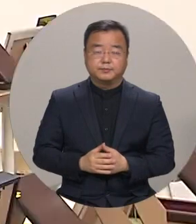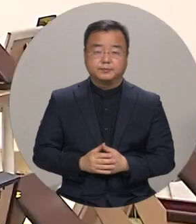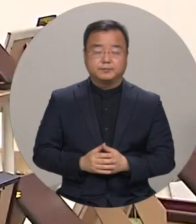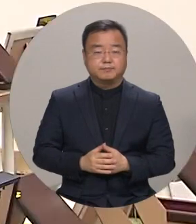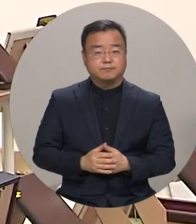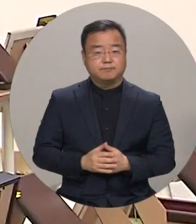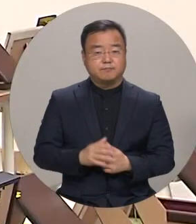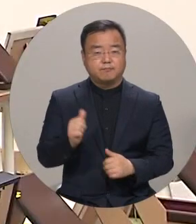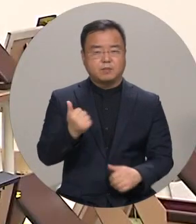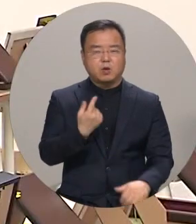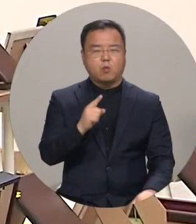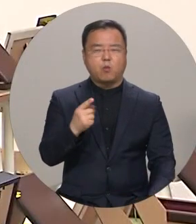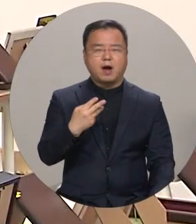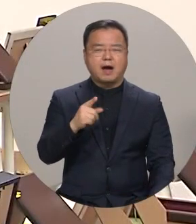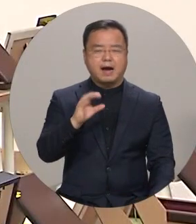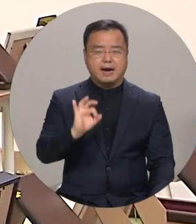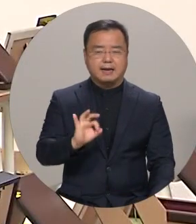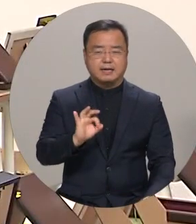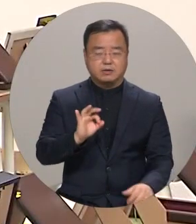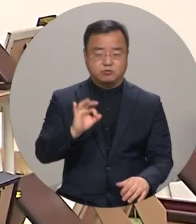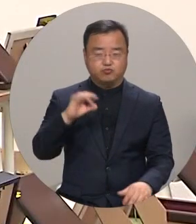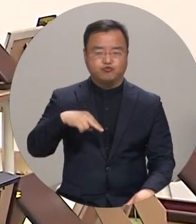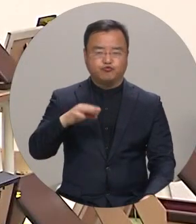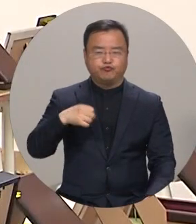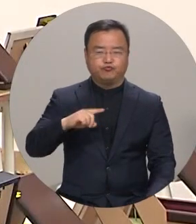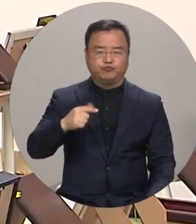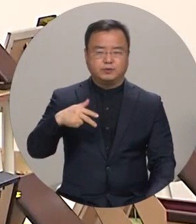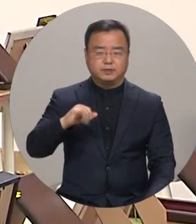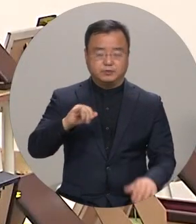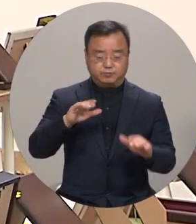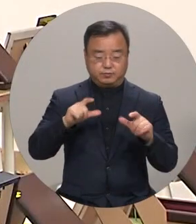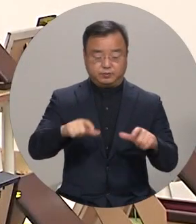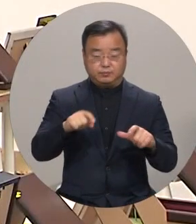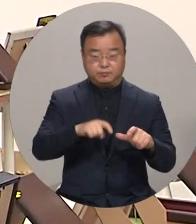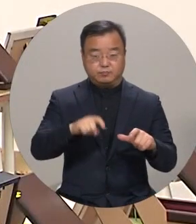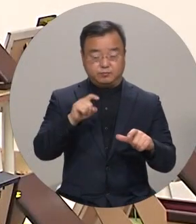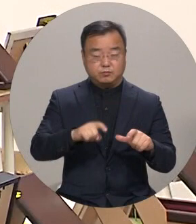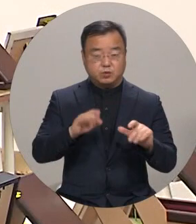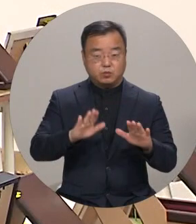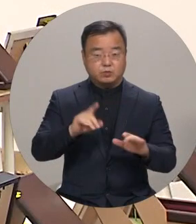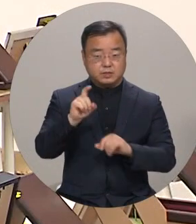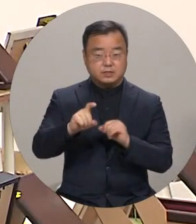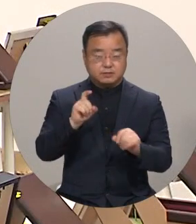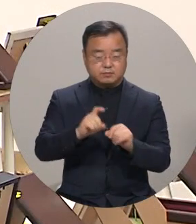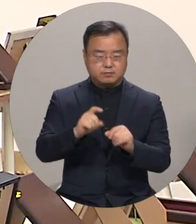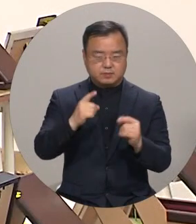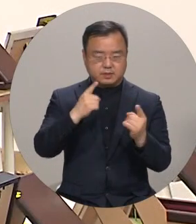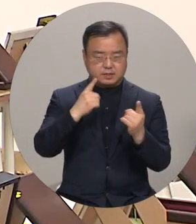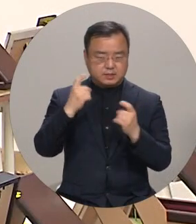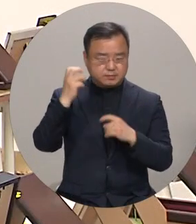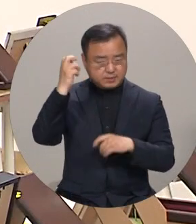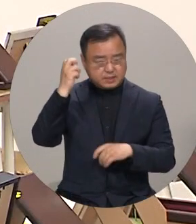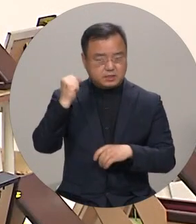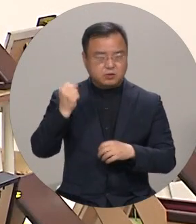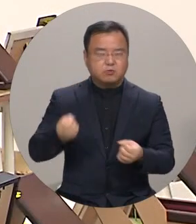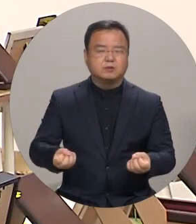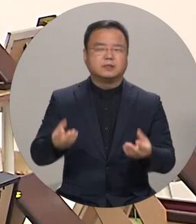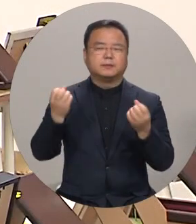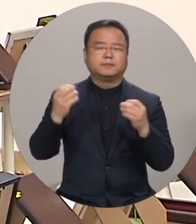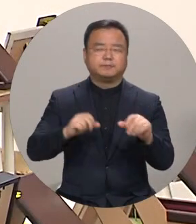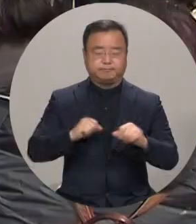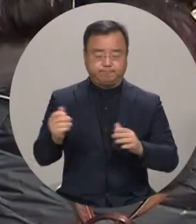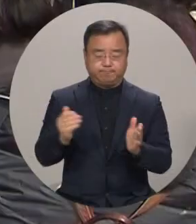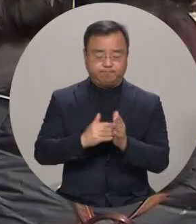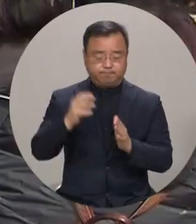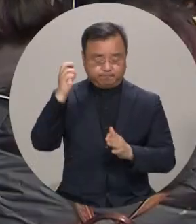네, 화랑유원지에서는 오후 3시부터 약 4시 50분까지 세월호 참사 10주기 기억식이 열렸습니다. 기억식이